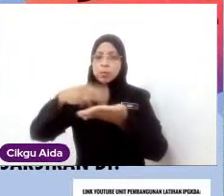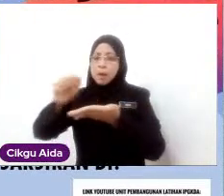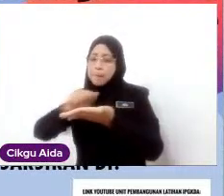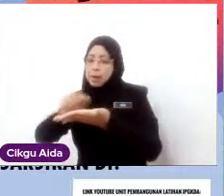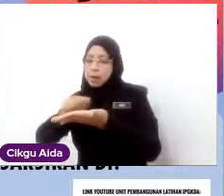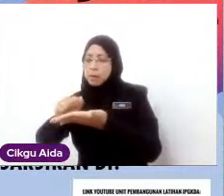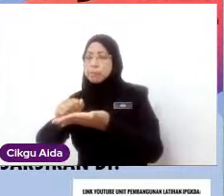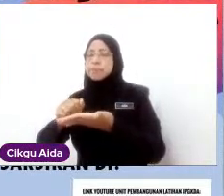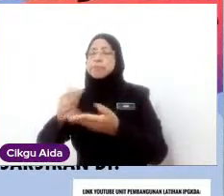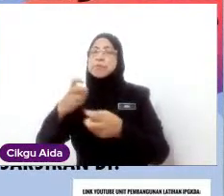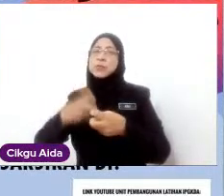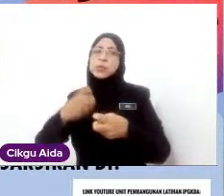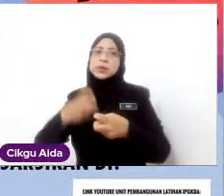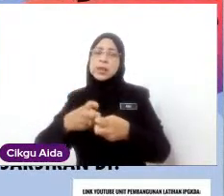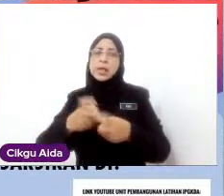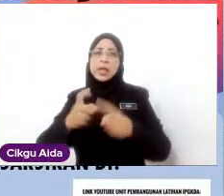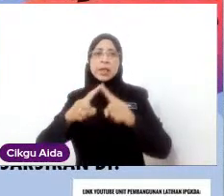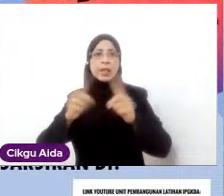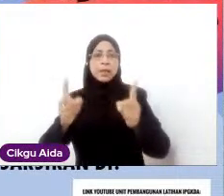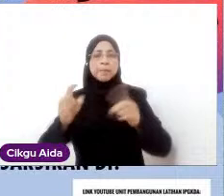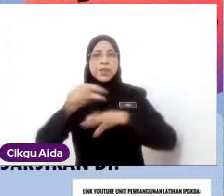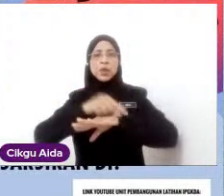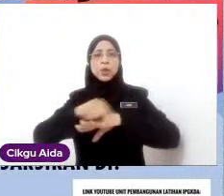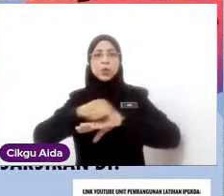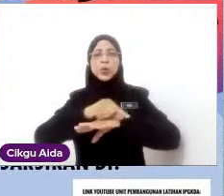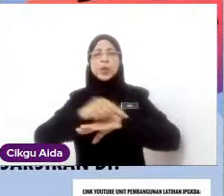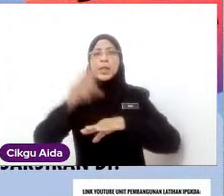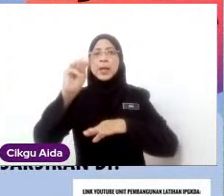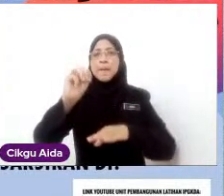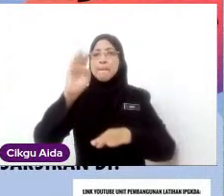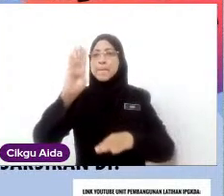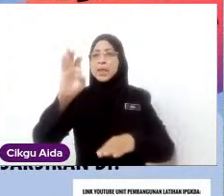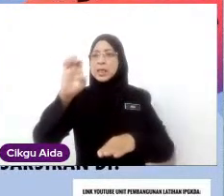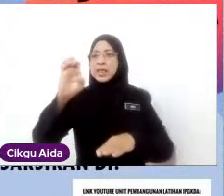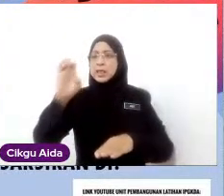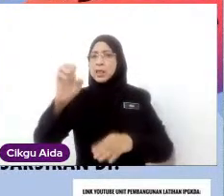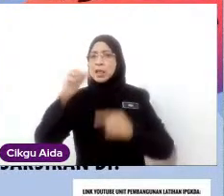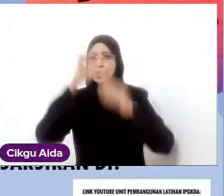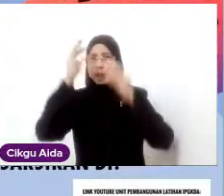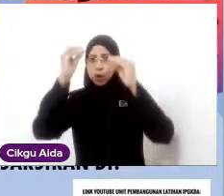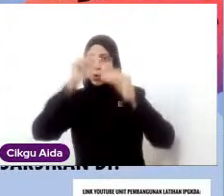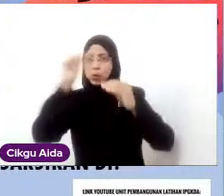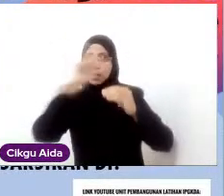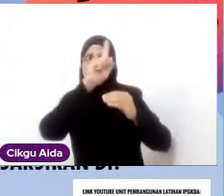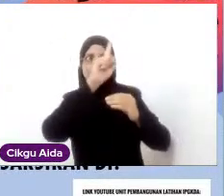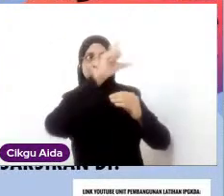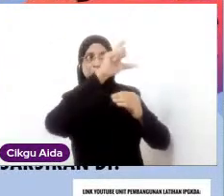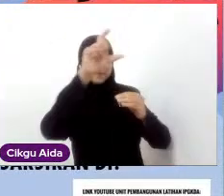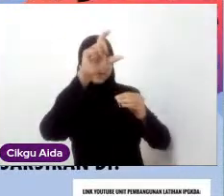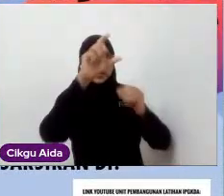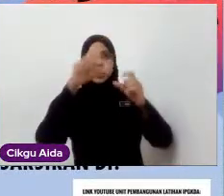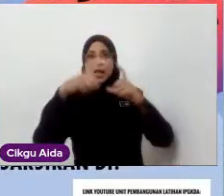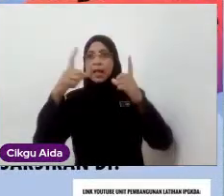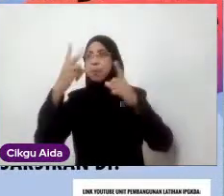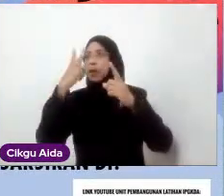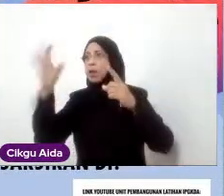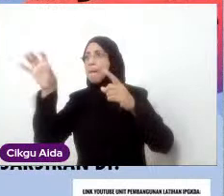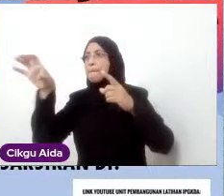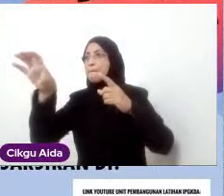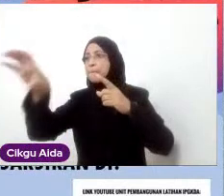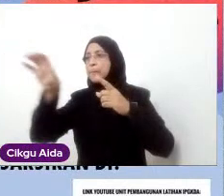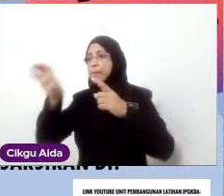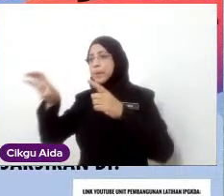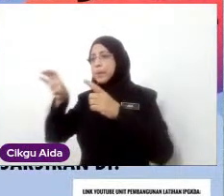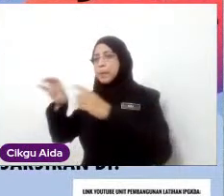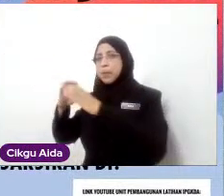dengan jelas. Tapi guna MD ni, saya tulis sekali je semua orang boleh nampak serentak. Jadi dalam satu